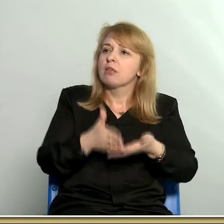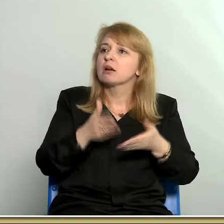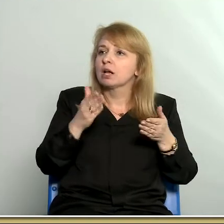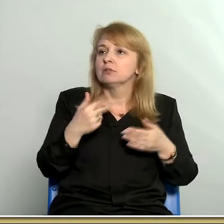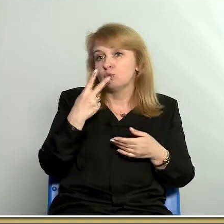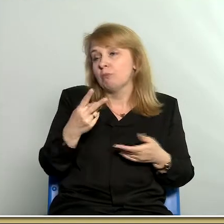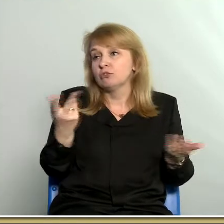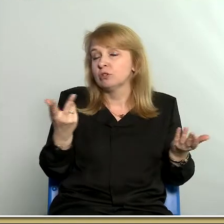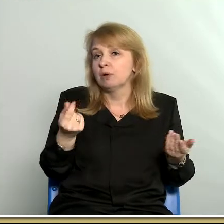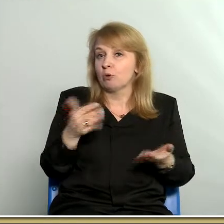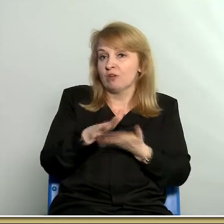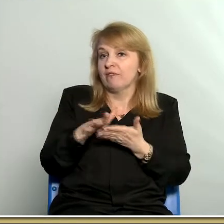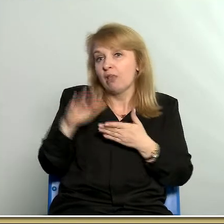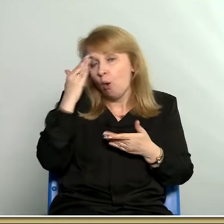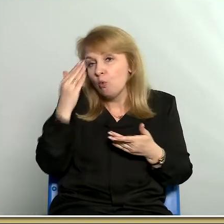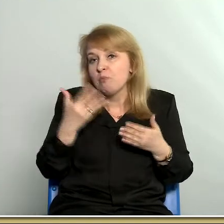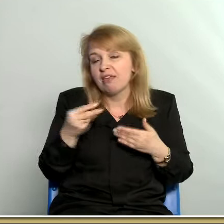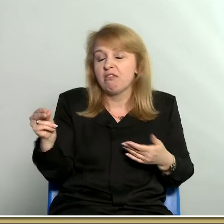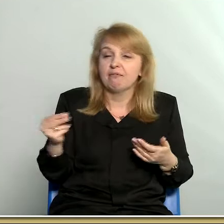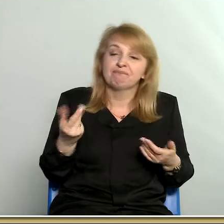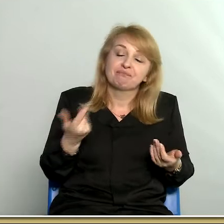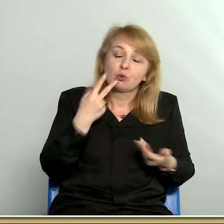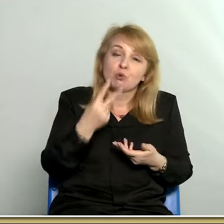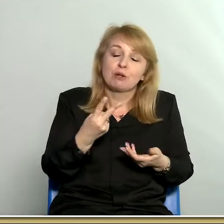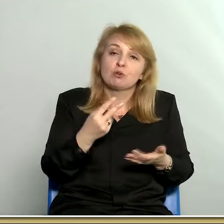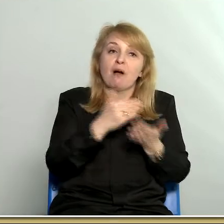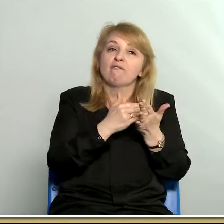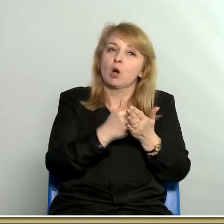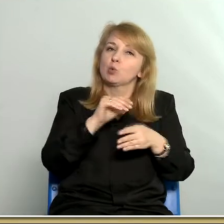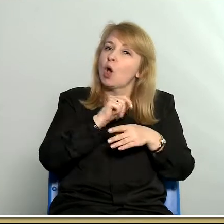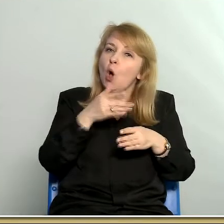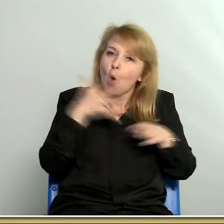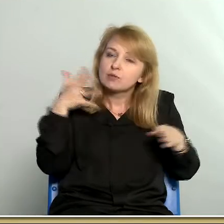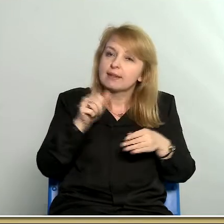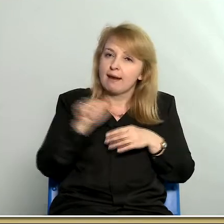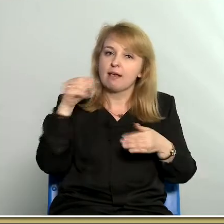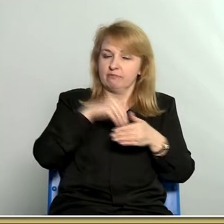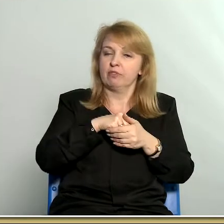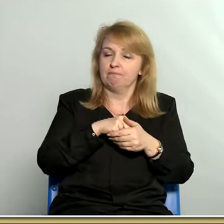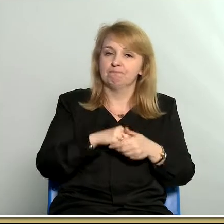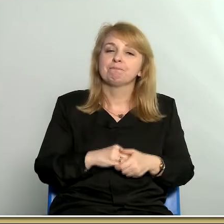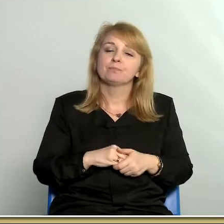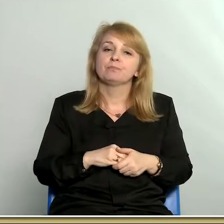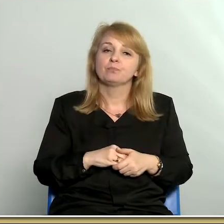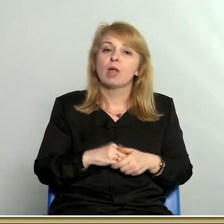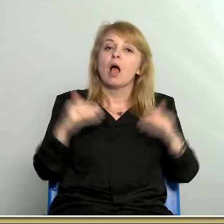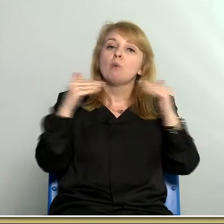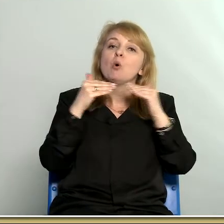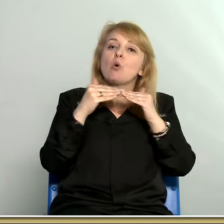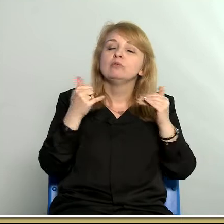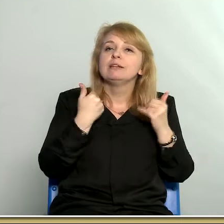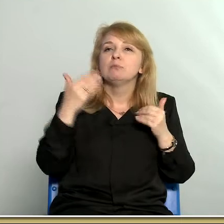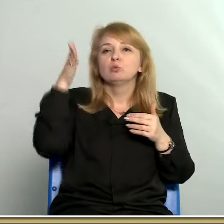z wydaniem tych pieniędzy, przy tych obwarowaniach. Natomiast w porównaniu do tej